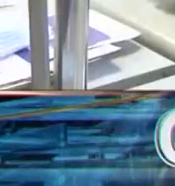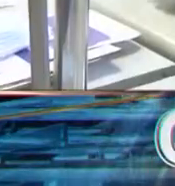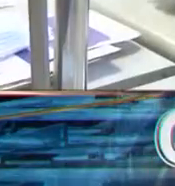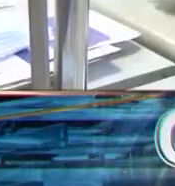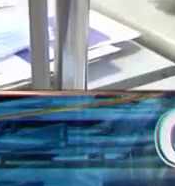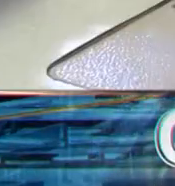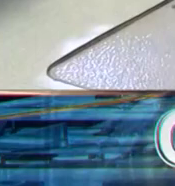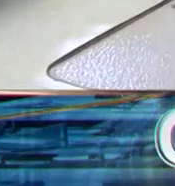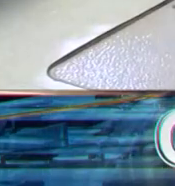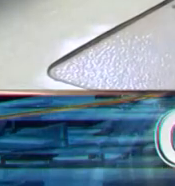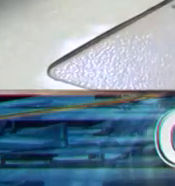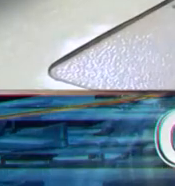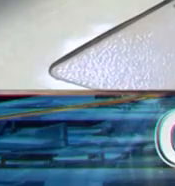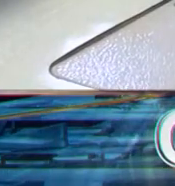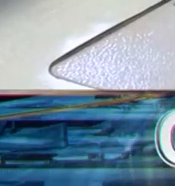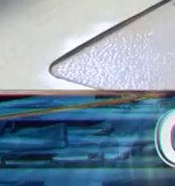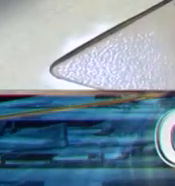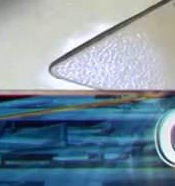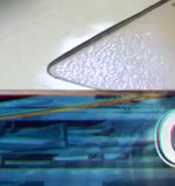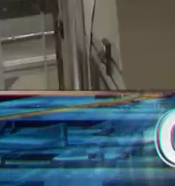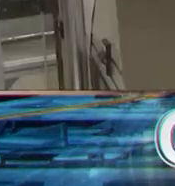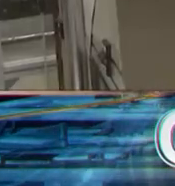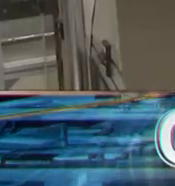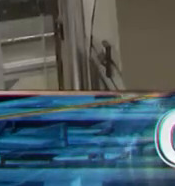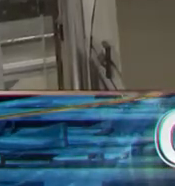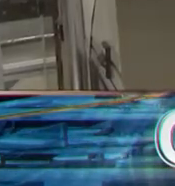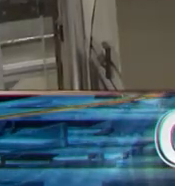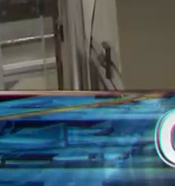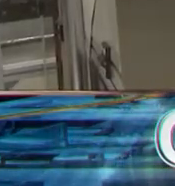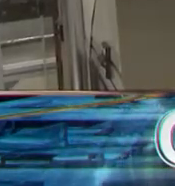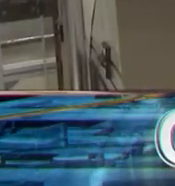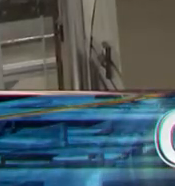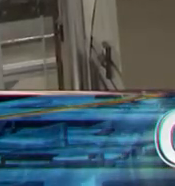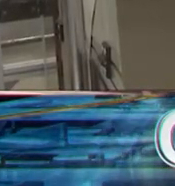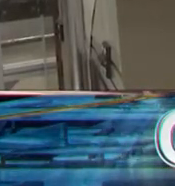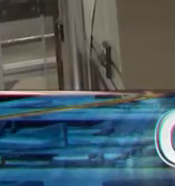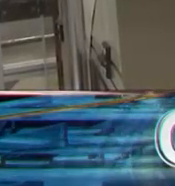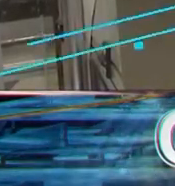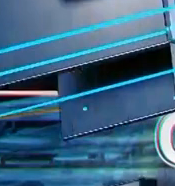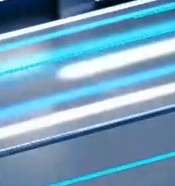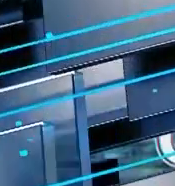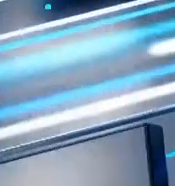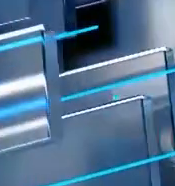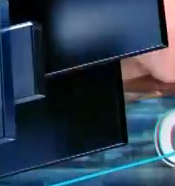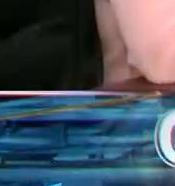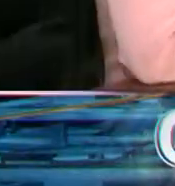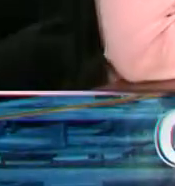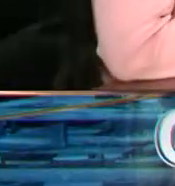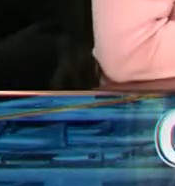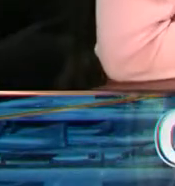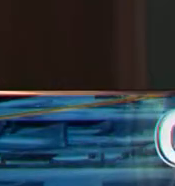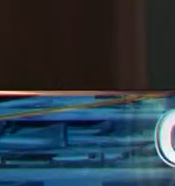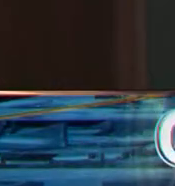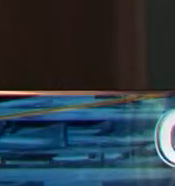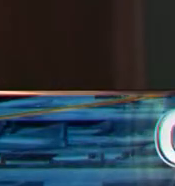Повышенный спрос. Завод по выпуску масок в Алматинской области начал работать в усиленном режиме в 3 смены. Кадры